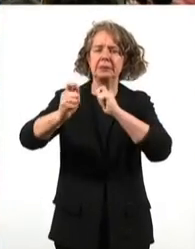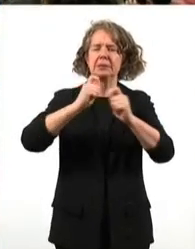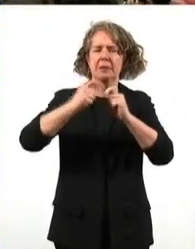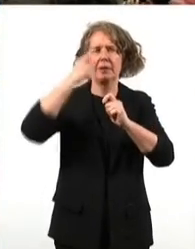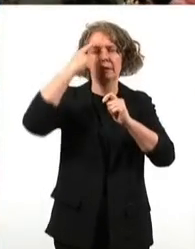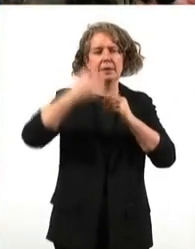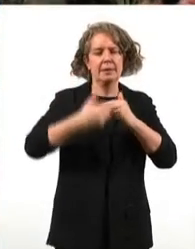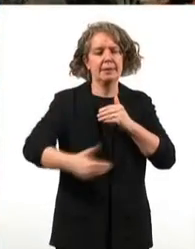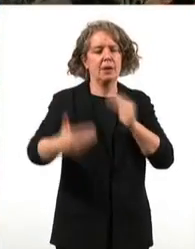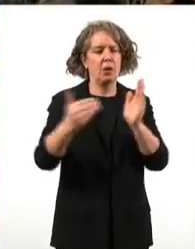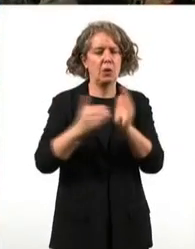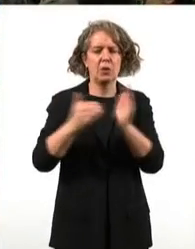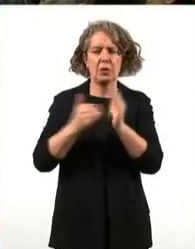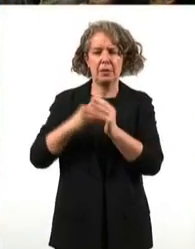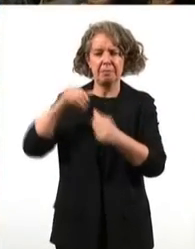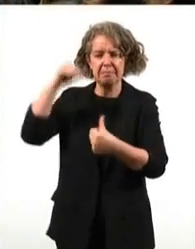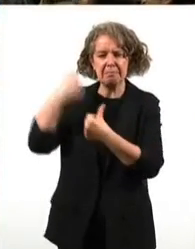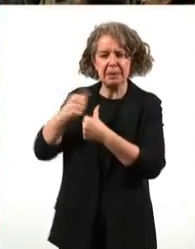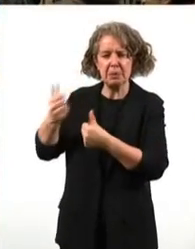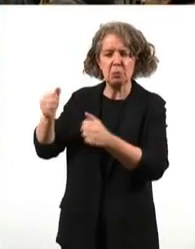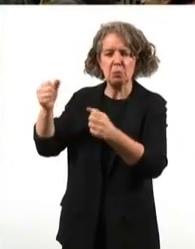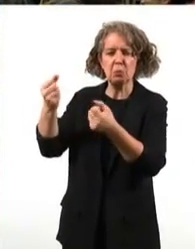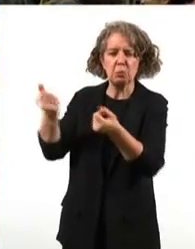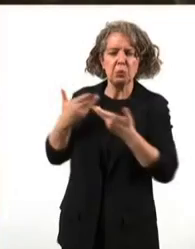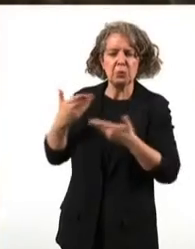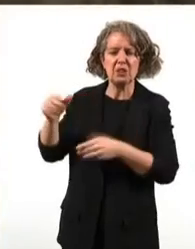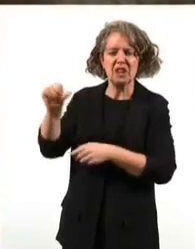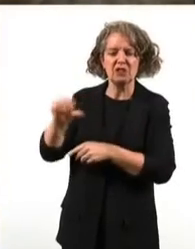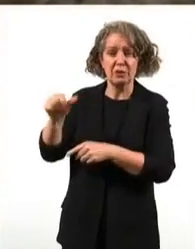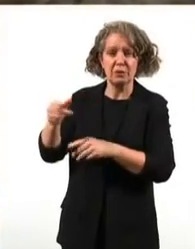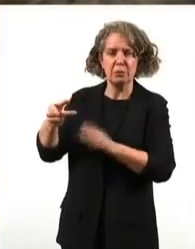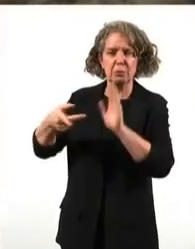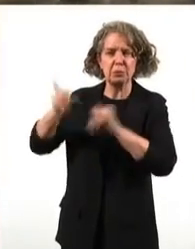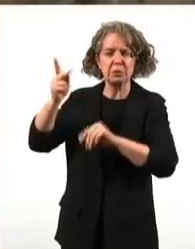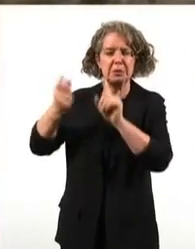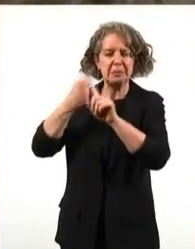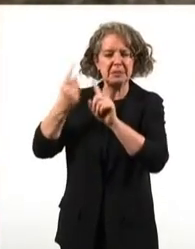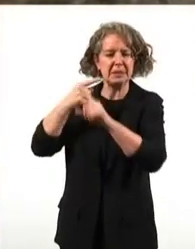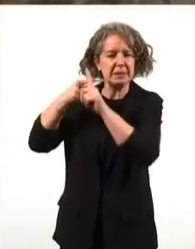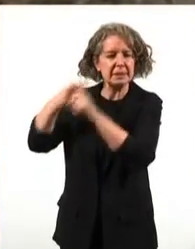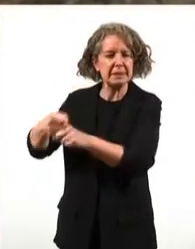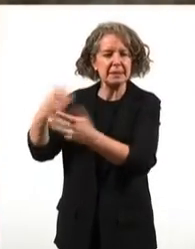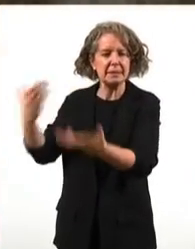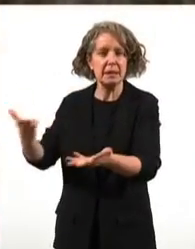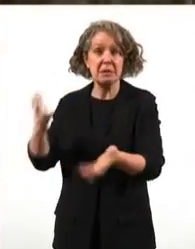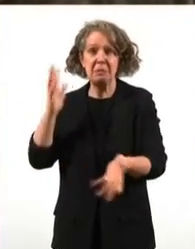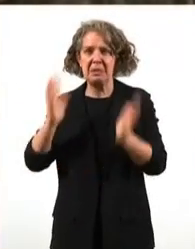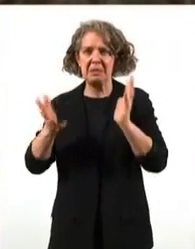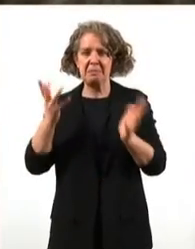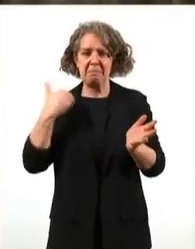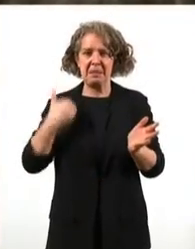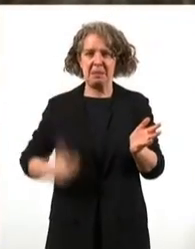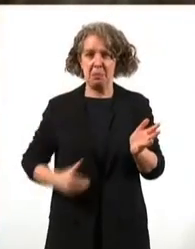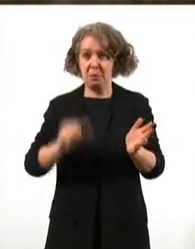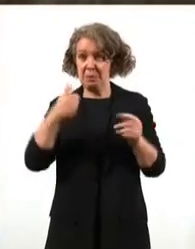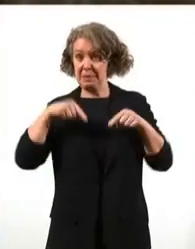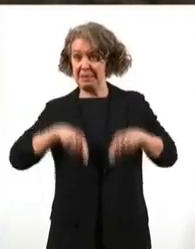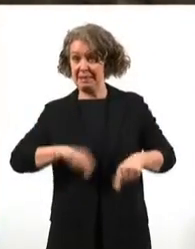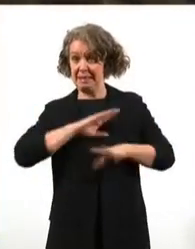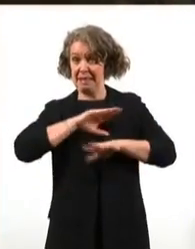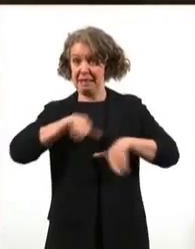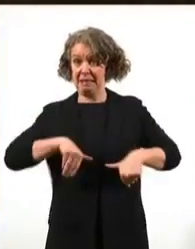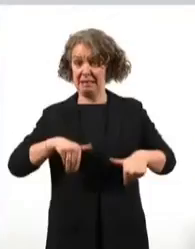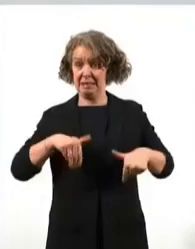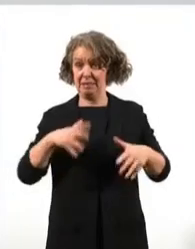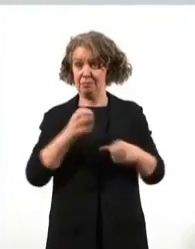la proposition d'Ashraf de faire quelque chose plus spécifique. Madame la Première ministre, je vous laisse peut-être la parole pour un mot de